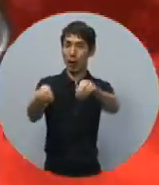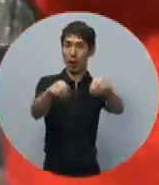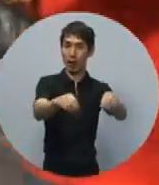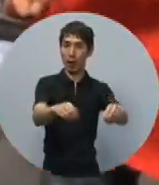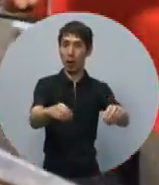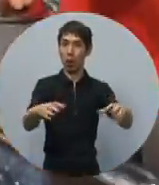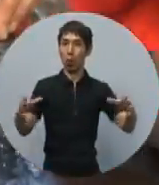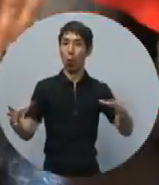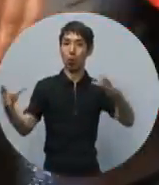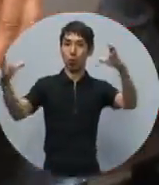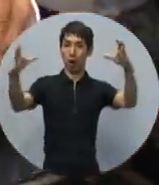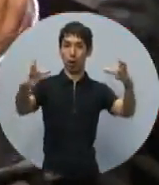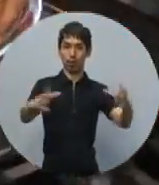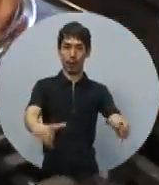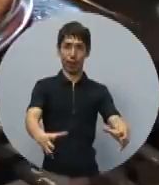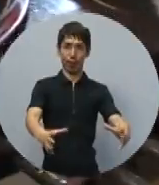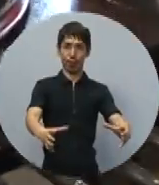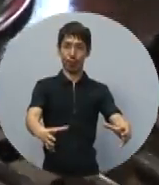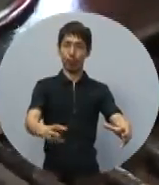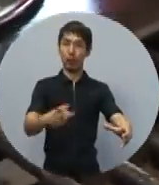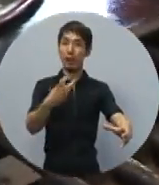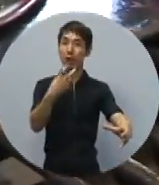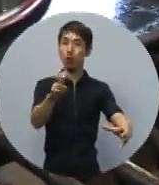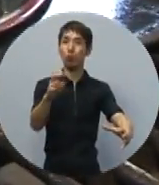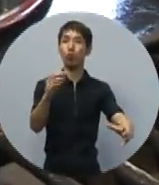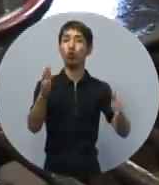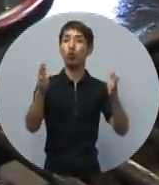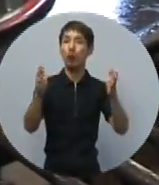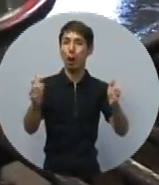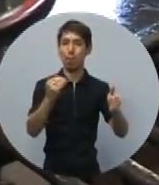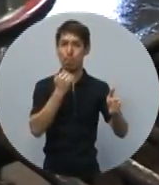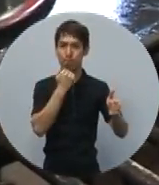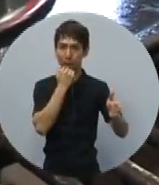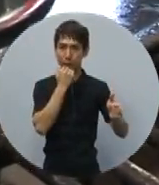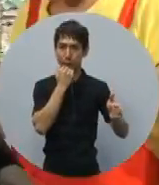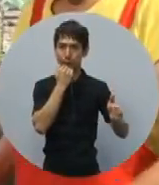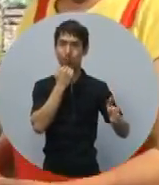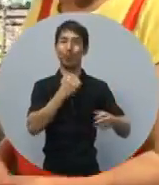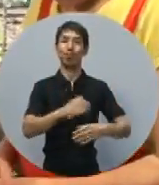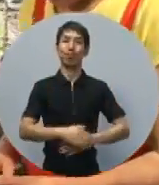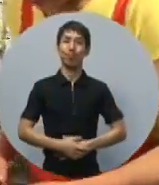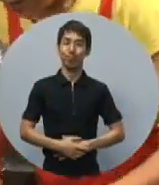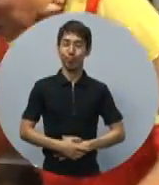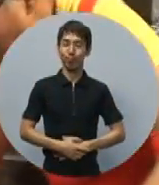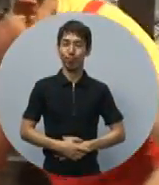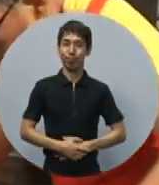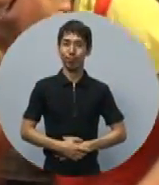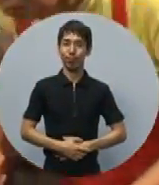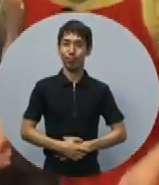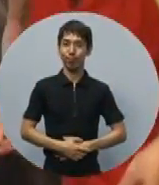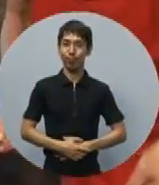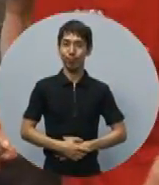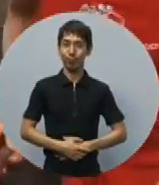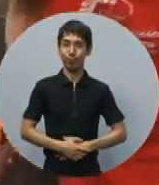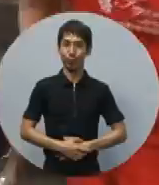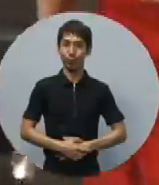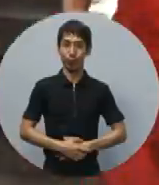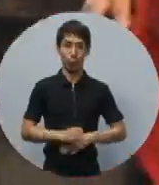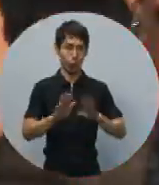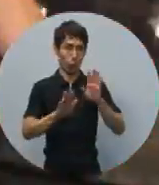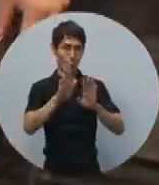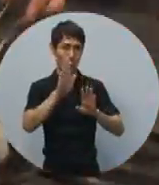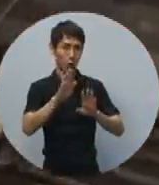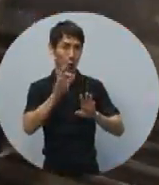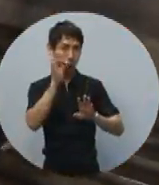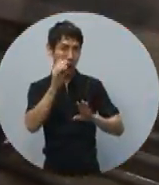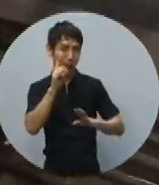大きめのボールを上にかぶせて20分待ちます。 はい、それではホイル焼きの様子を、 そ